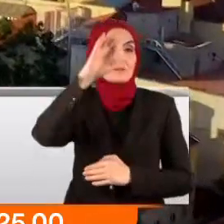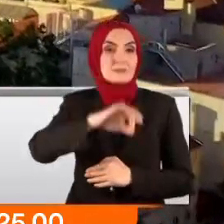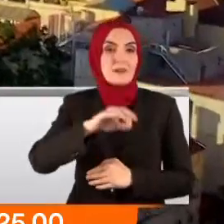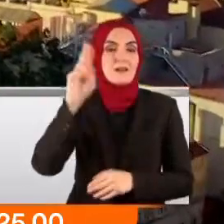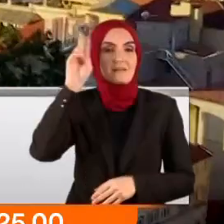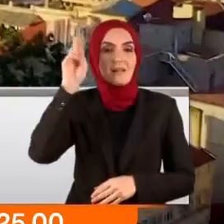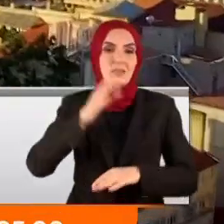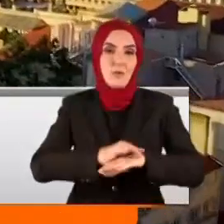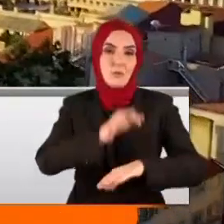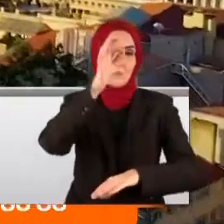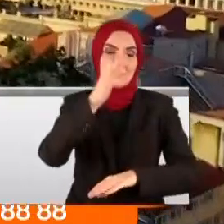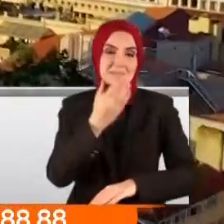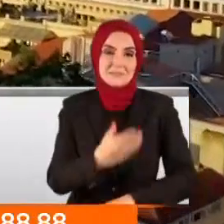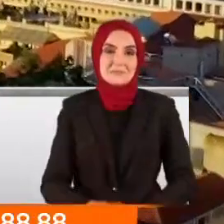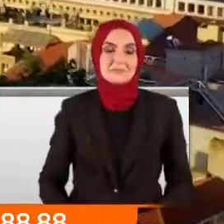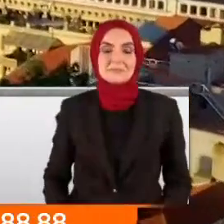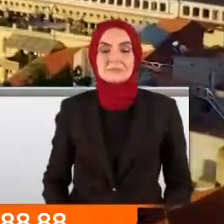Kulesi.